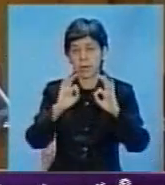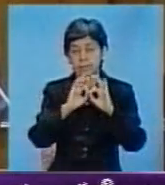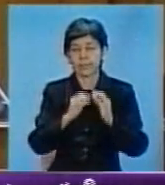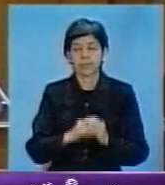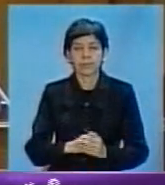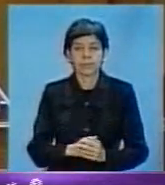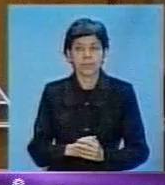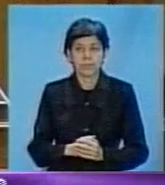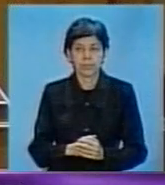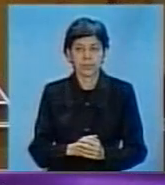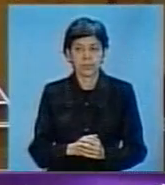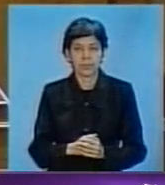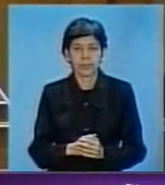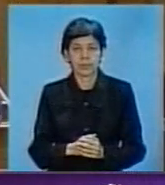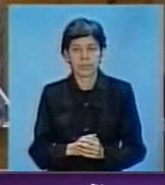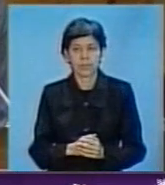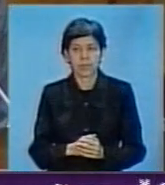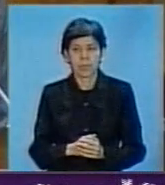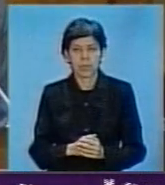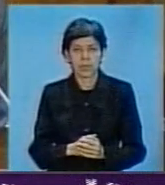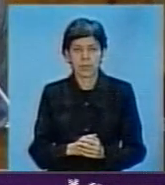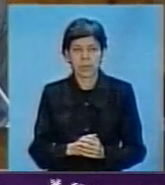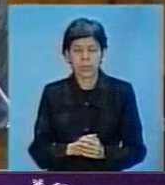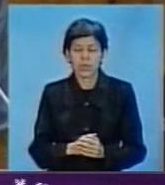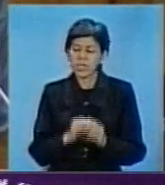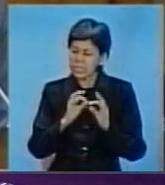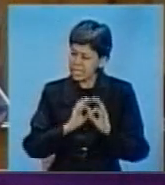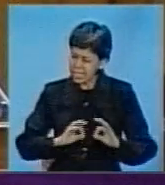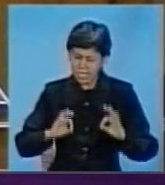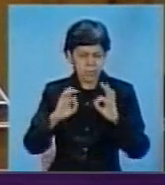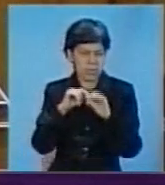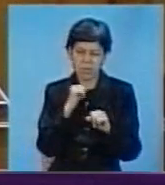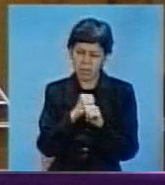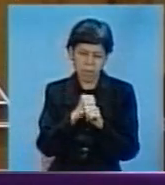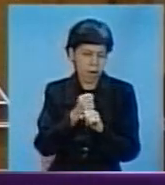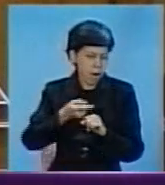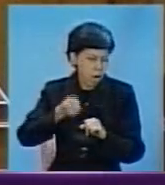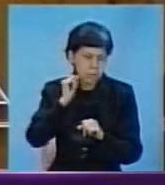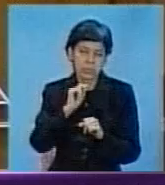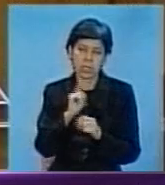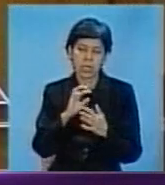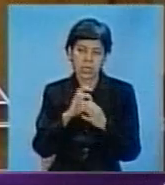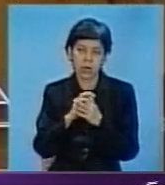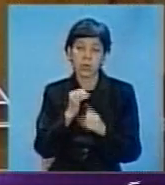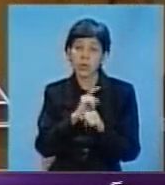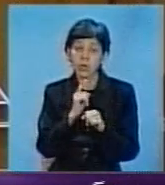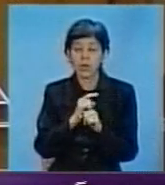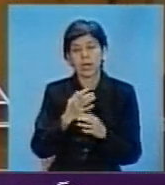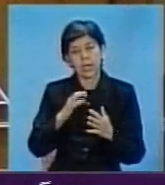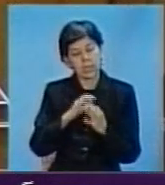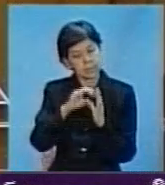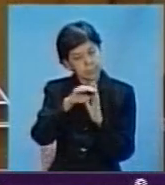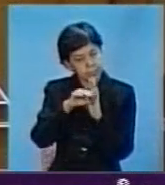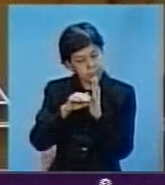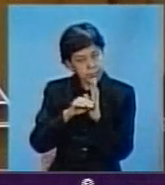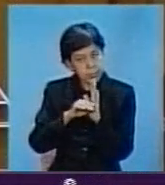รงนี้แต่เรื่องที่สำคัญที่สุดและใช้เวลานานที่สุดมันหนีไม่พ้นกรอบแผนปรองดอง